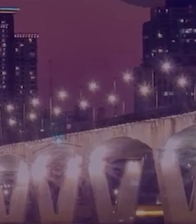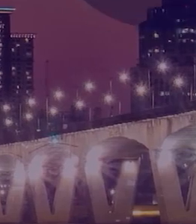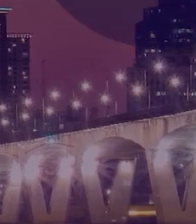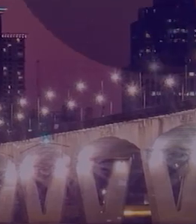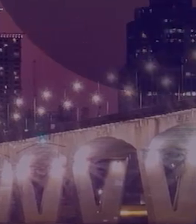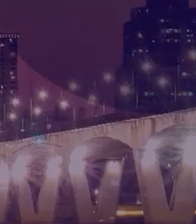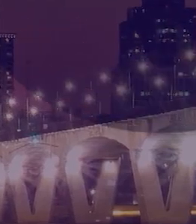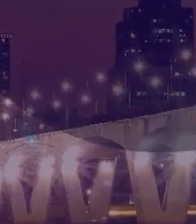있습니다